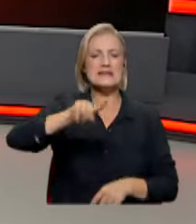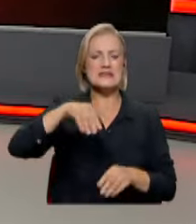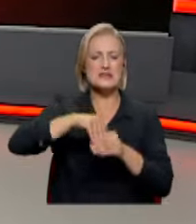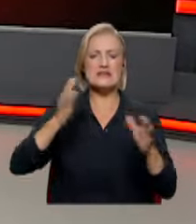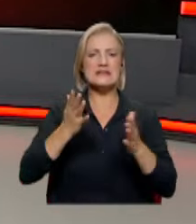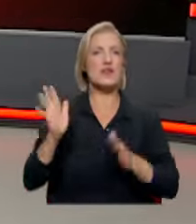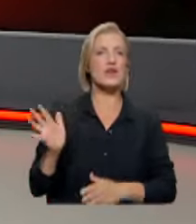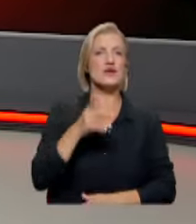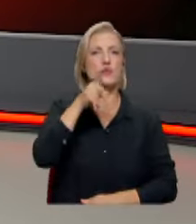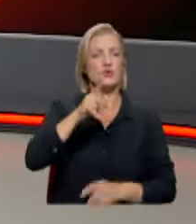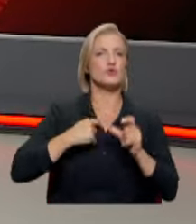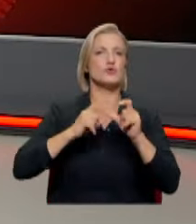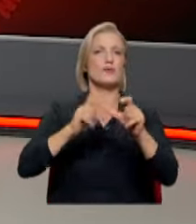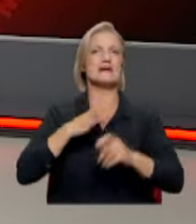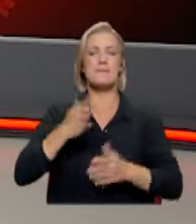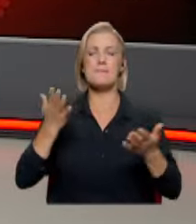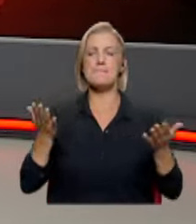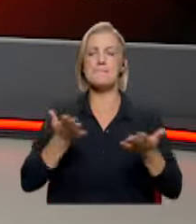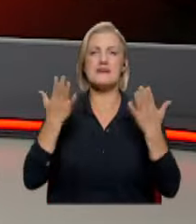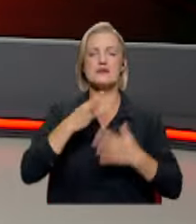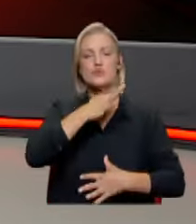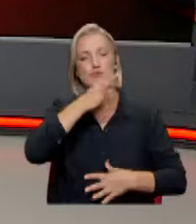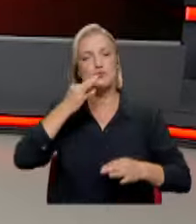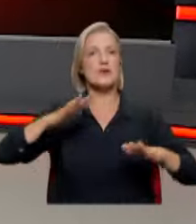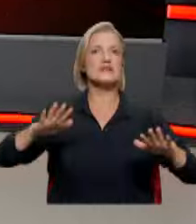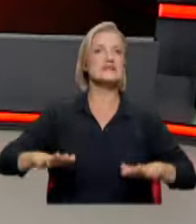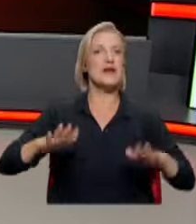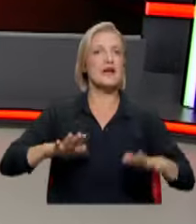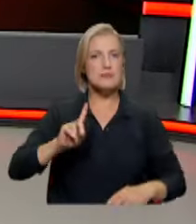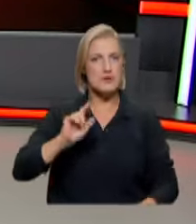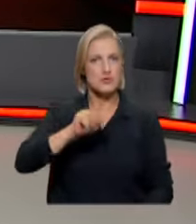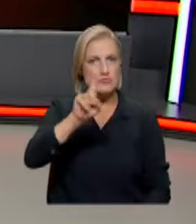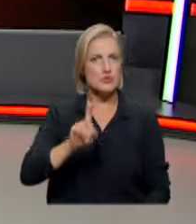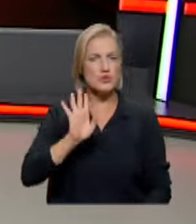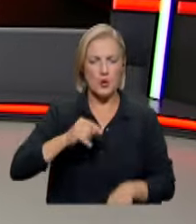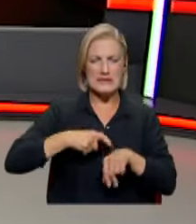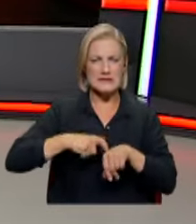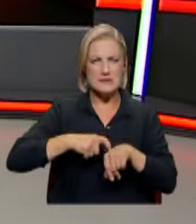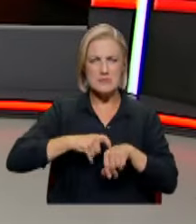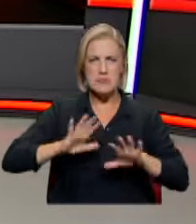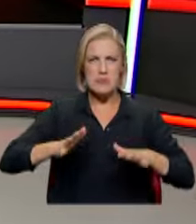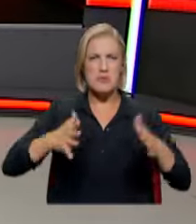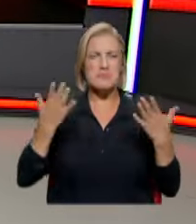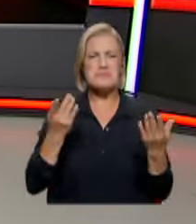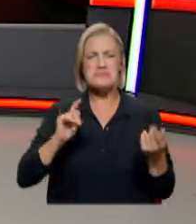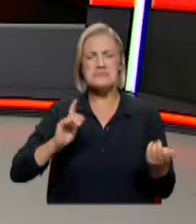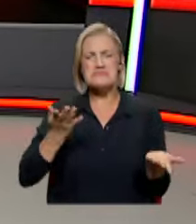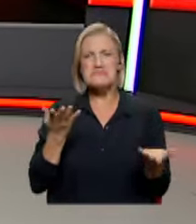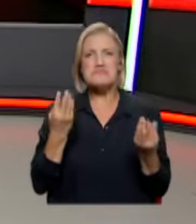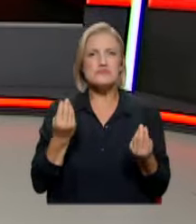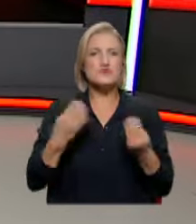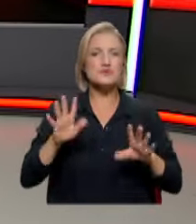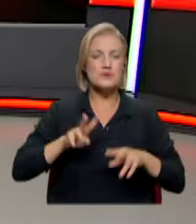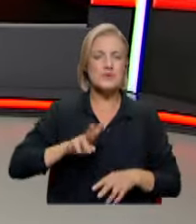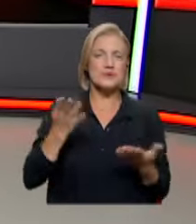geçti? Öncelikle onu sorayım. Mesela huzurlu, sakin bir gün müydü? Yoksa sinirinizi, asabınızı bozan böyle ters giden şeyler oldu